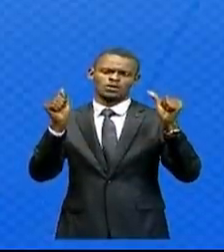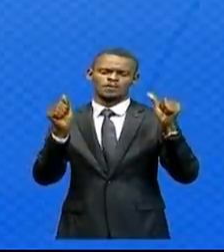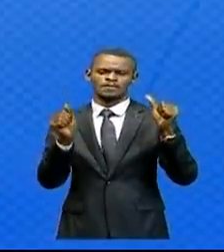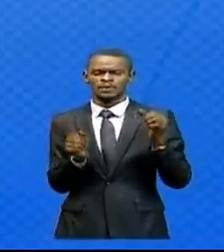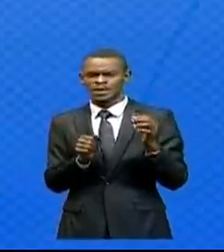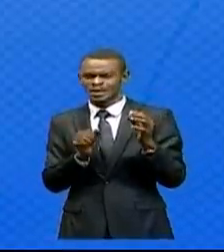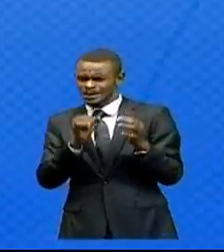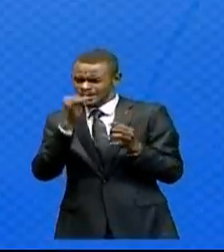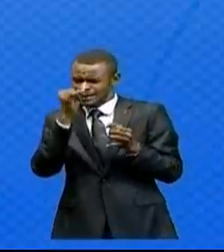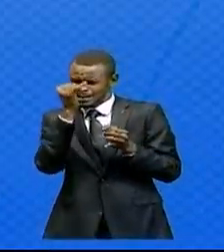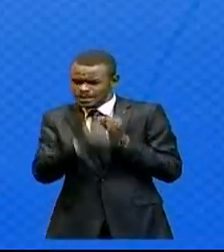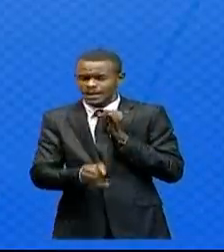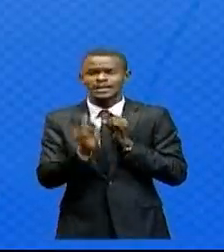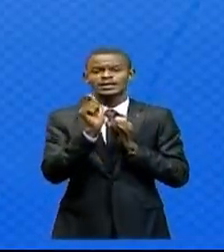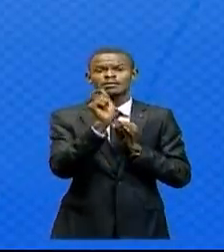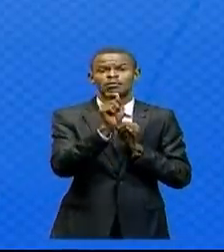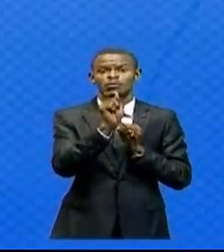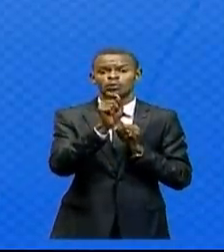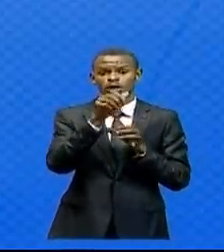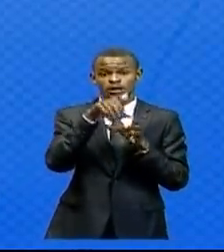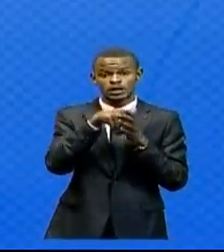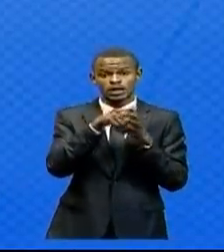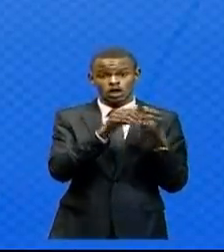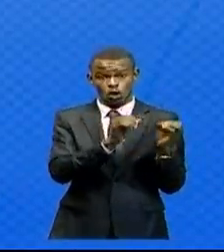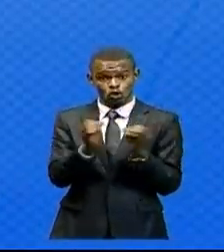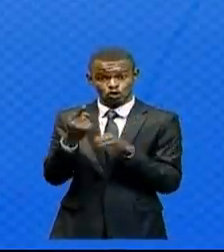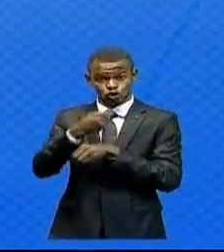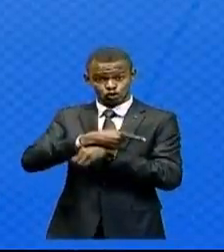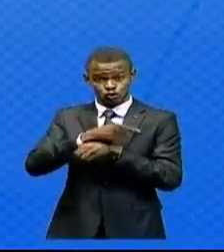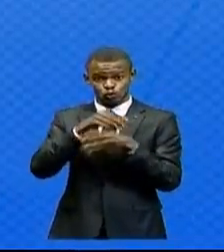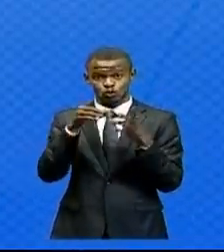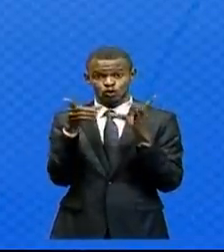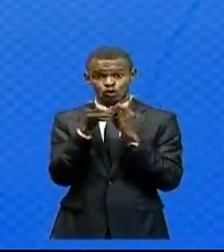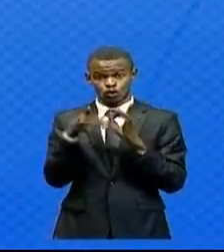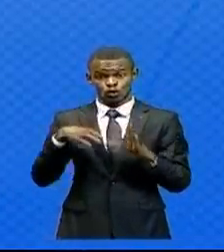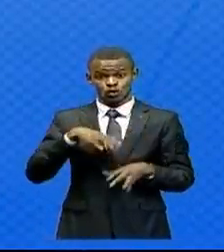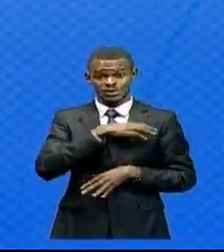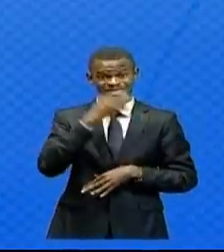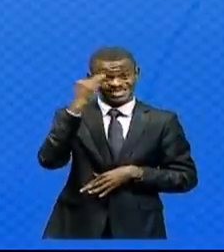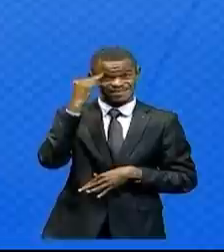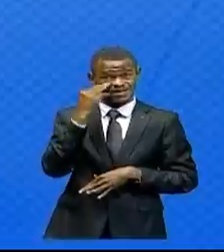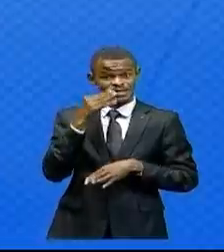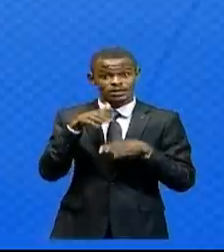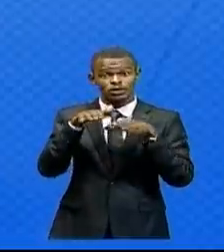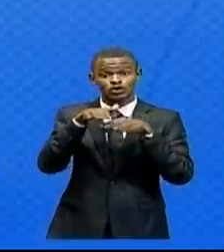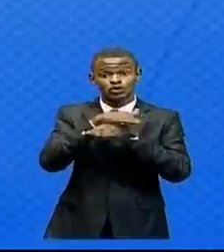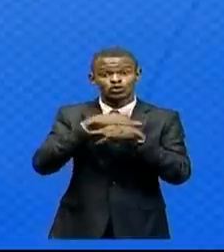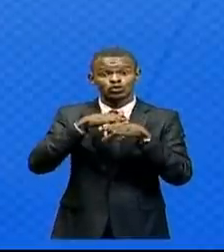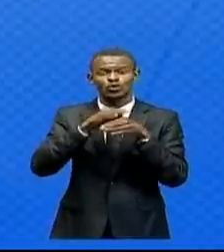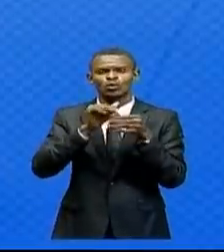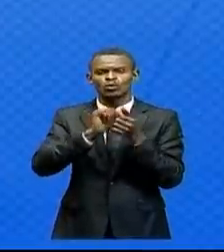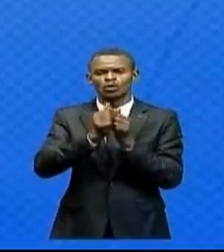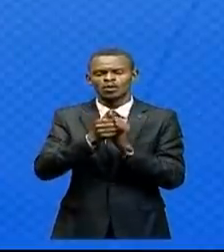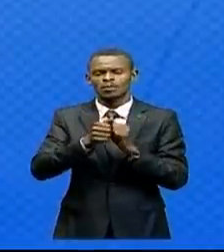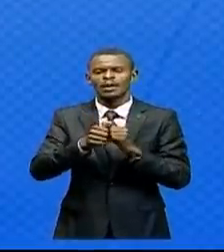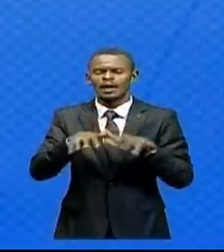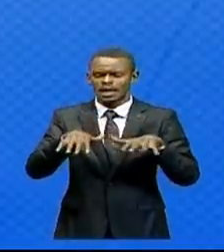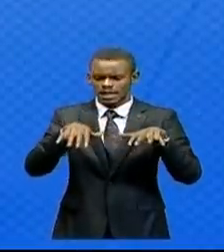à l'ordre du jour du Conseil des ministres de ce jour, relatif à l'examen et à l'adoption de projets de